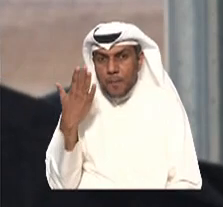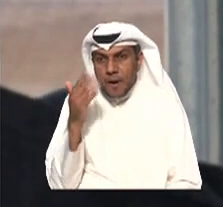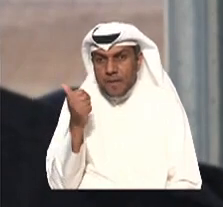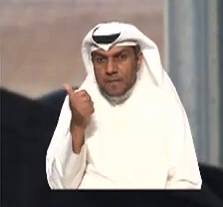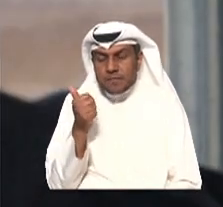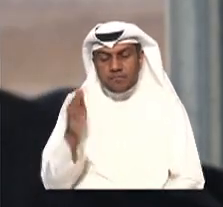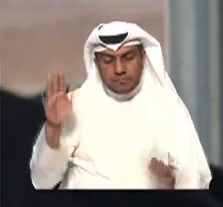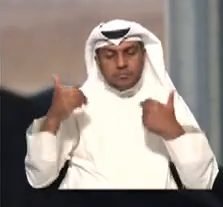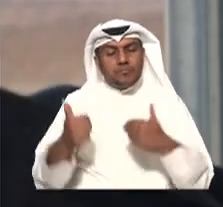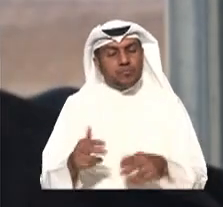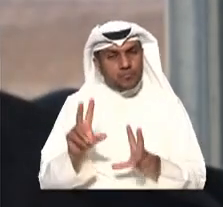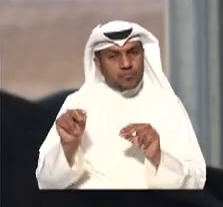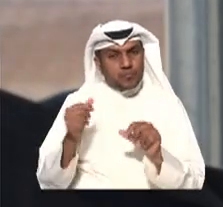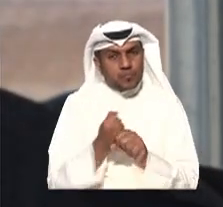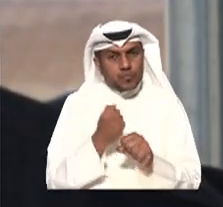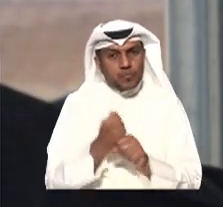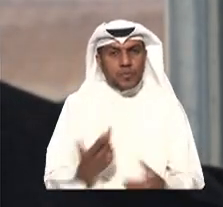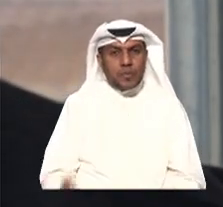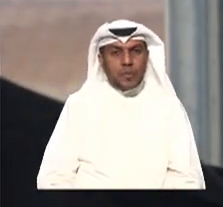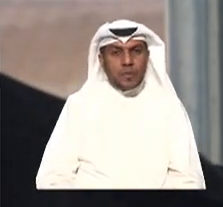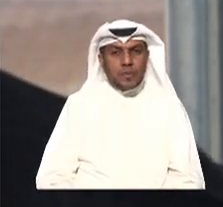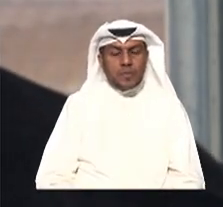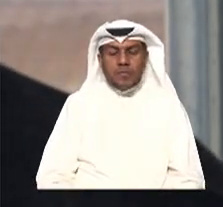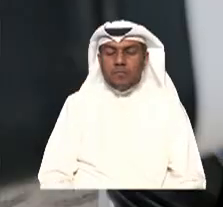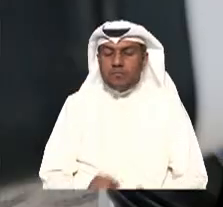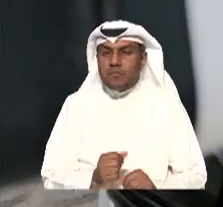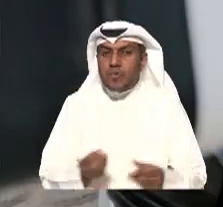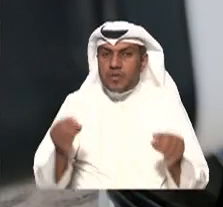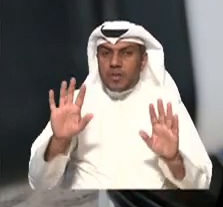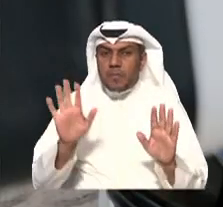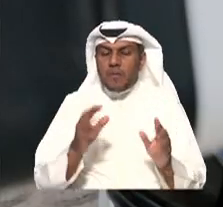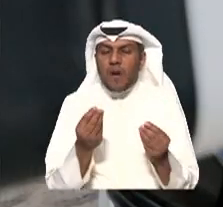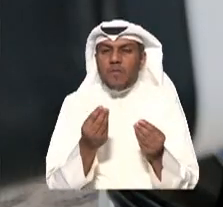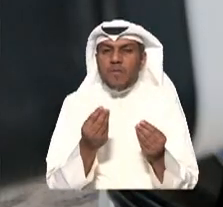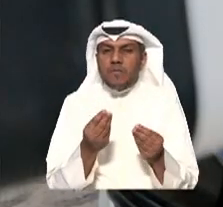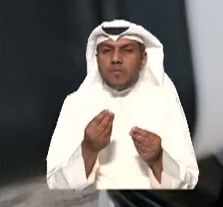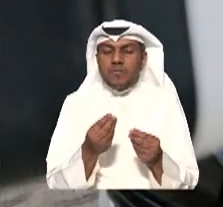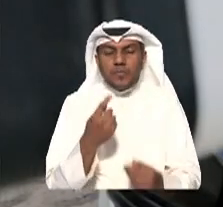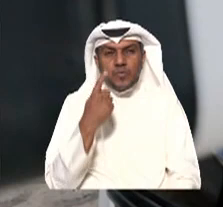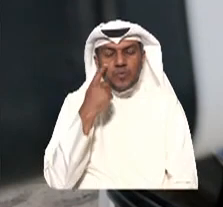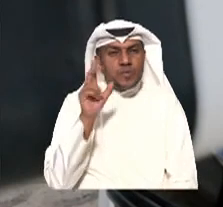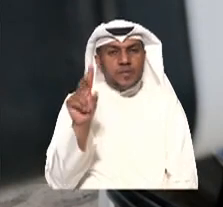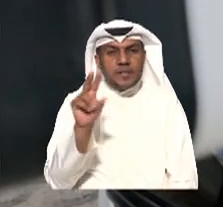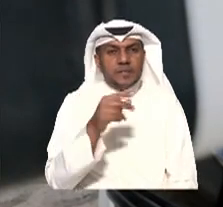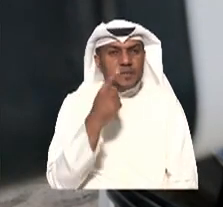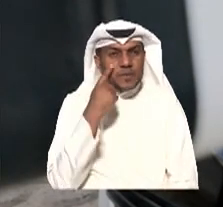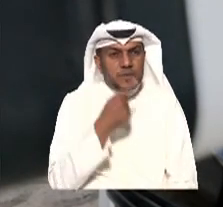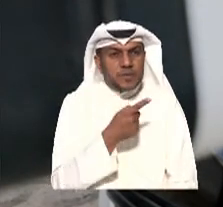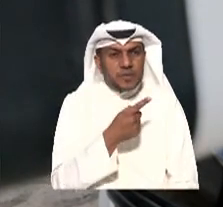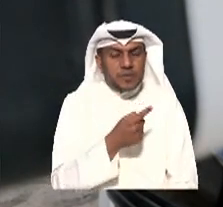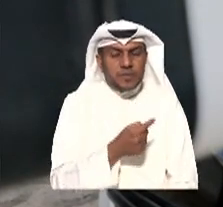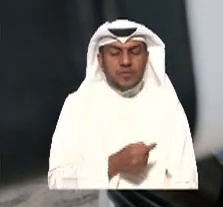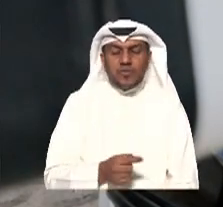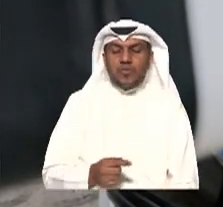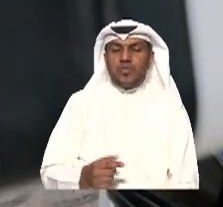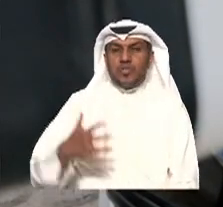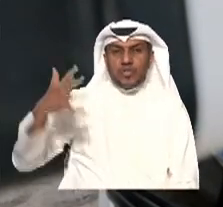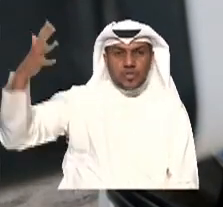مثل تشريع او ممكن مو منتشر بطريقه واسعه في الدوله. منها مثلا نقول مشاريع الطاقه الشمسيه،